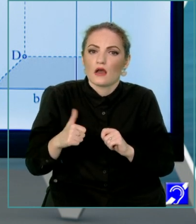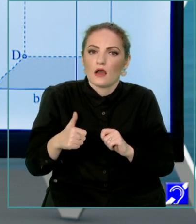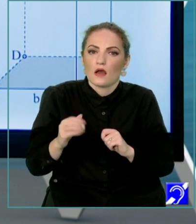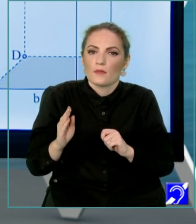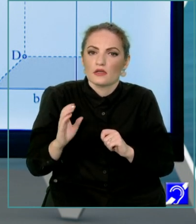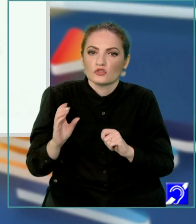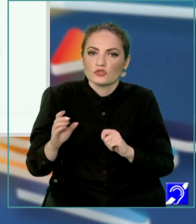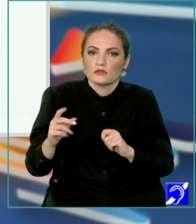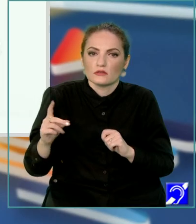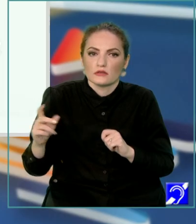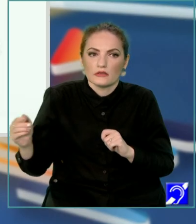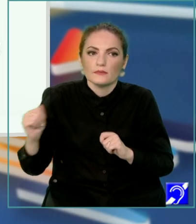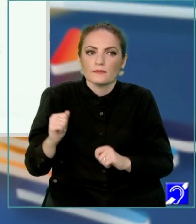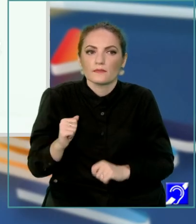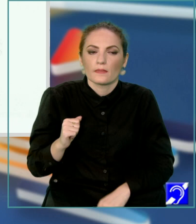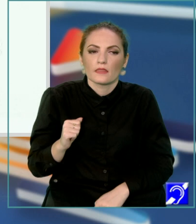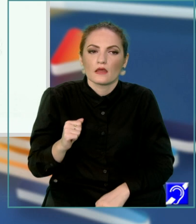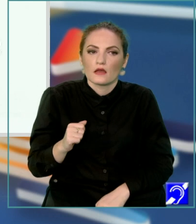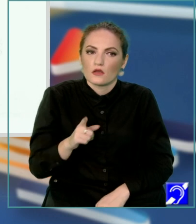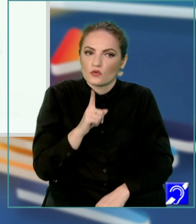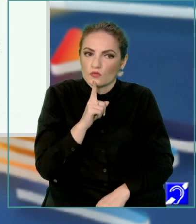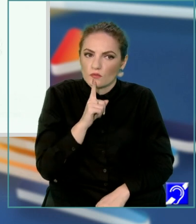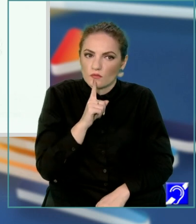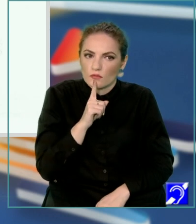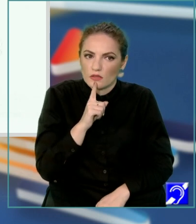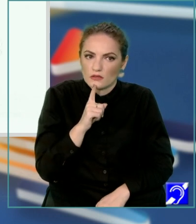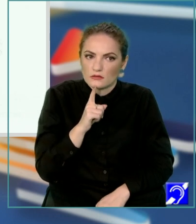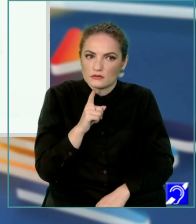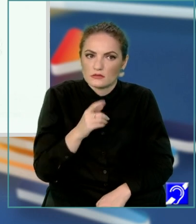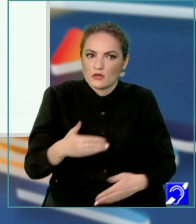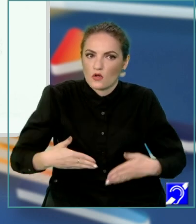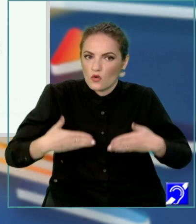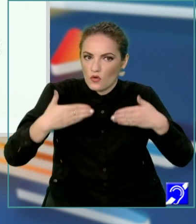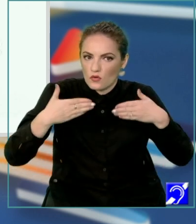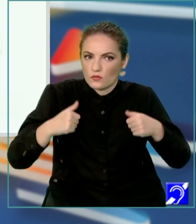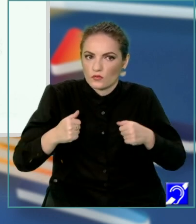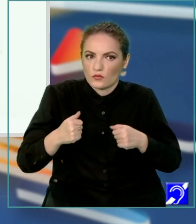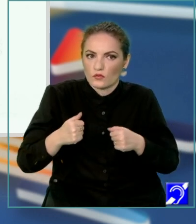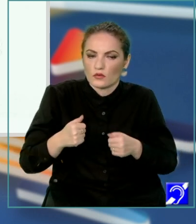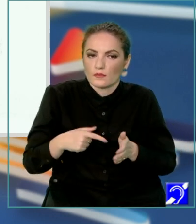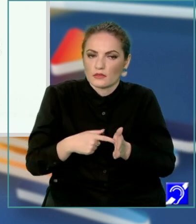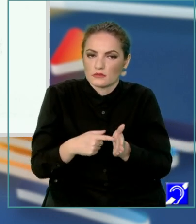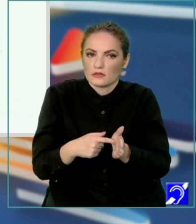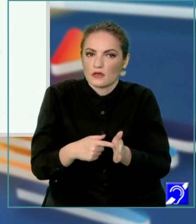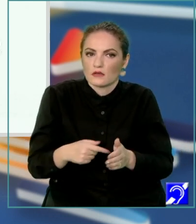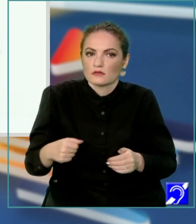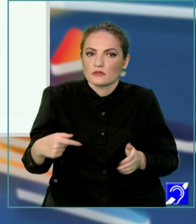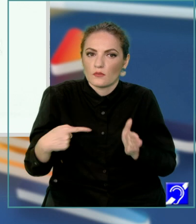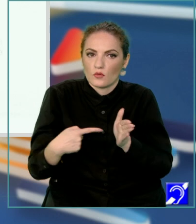prim D prim cerințe Denumiți corpul determinat de punctele A B